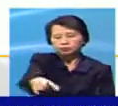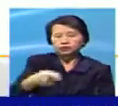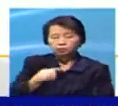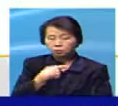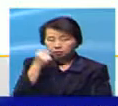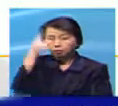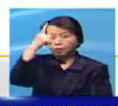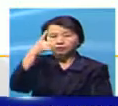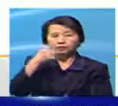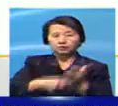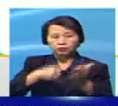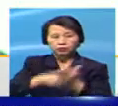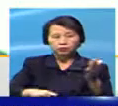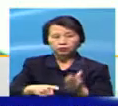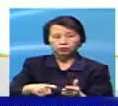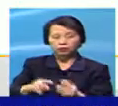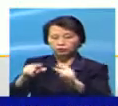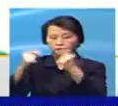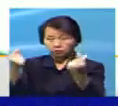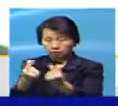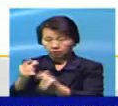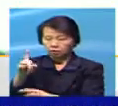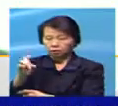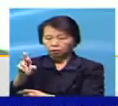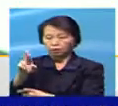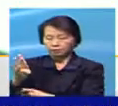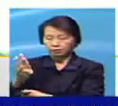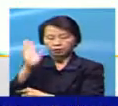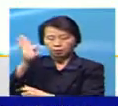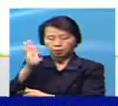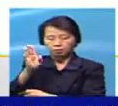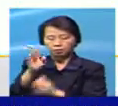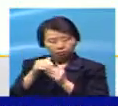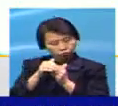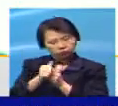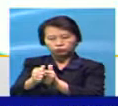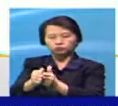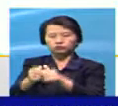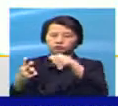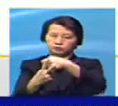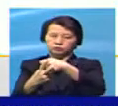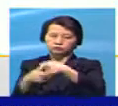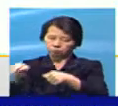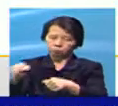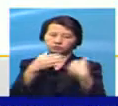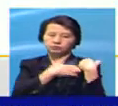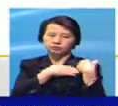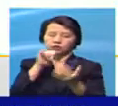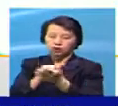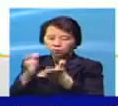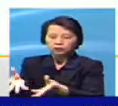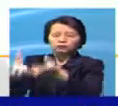difahamkan apapun kumpulan DRB-Hicom akan terus menerajui pengurusan Proton. Itu yang maklumat yang